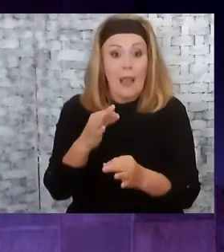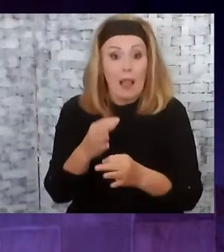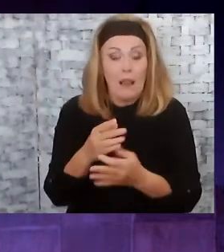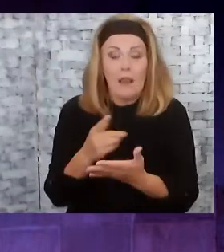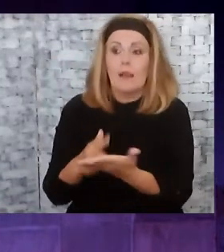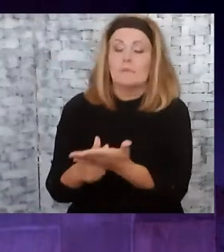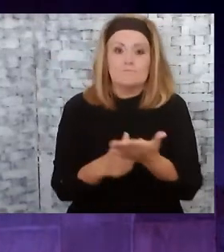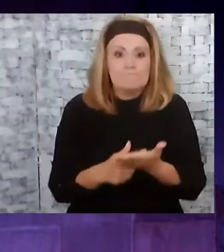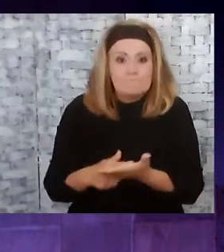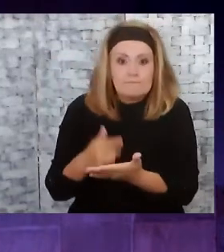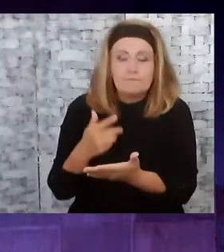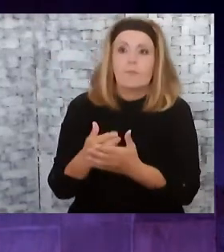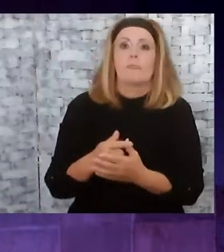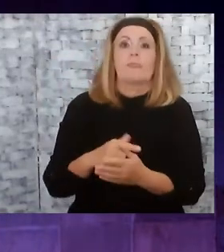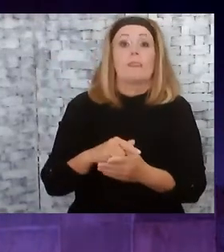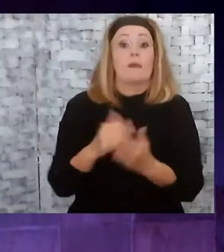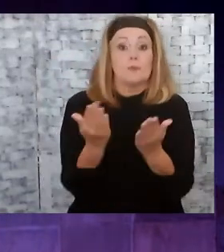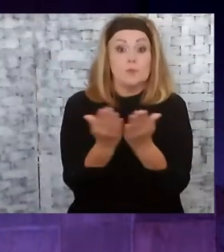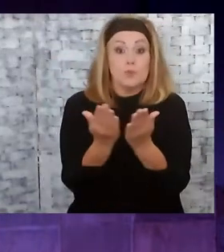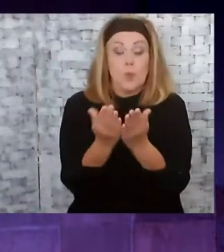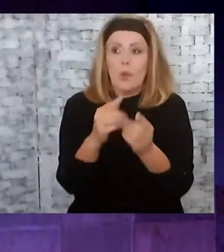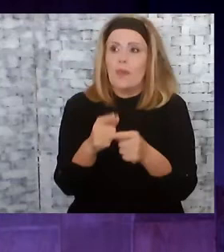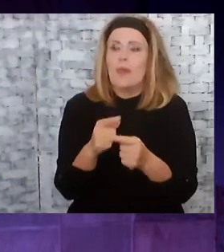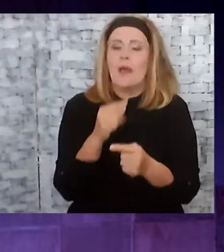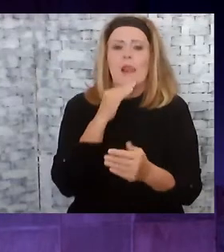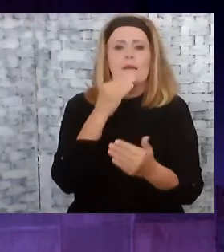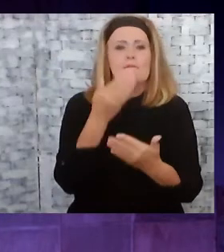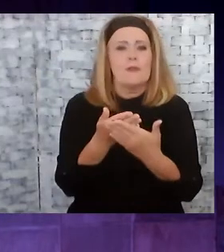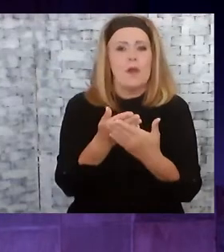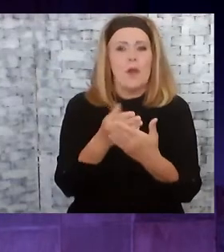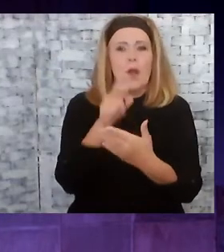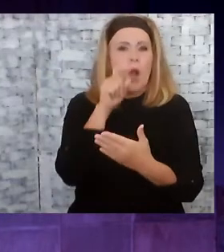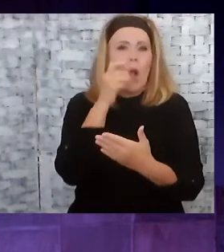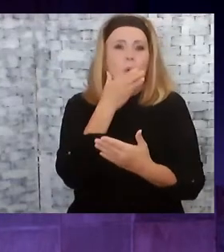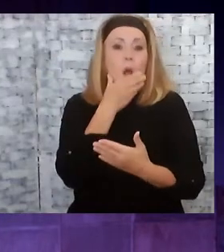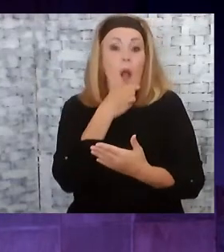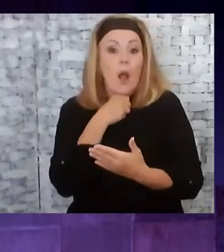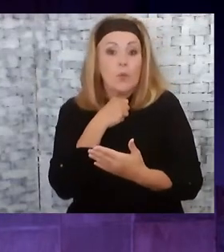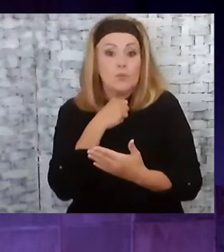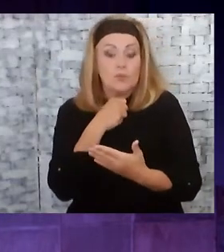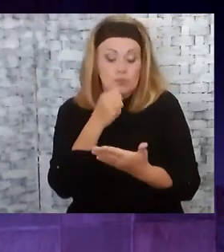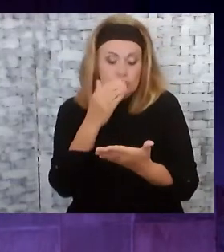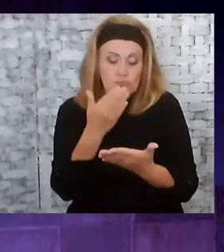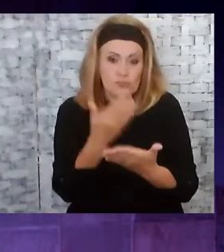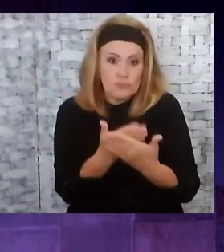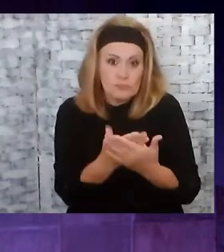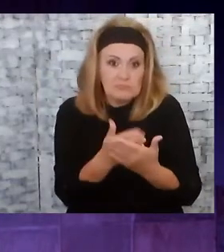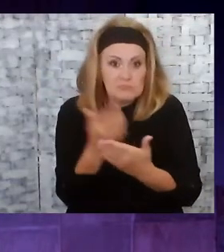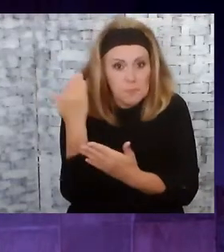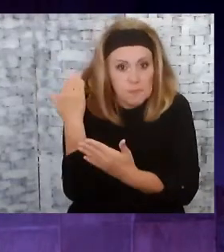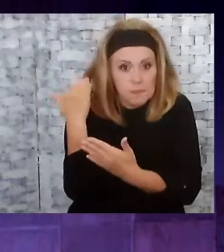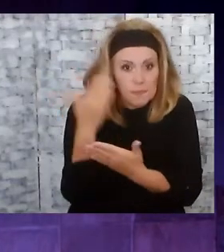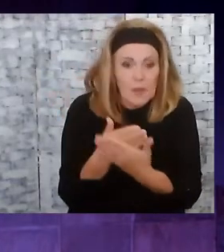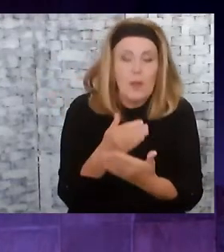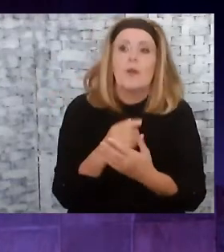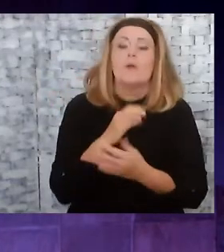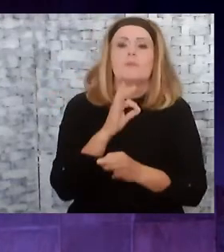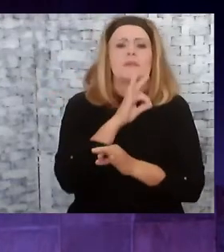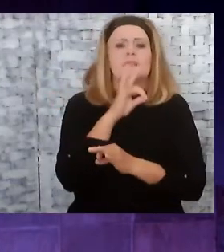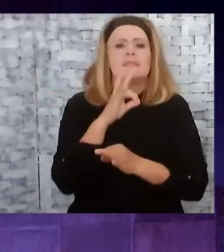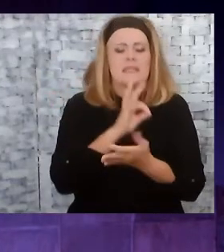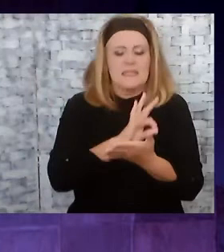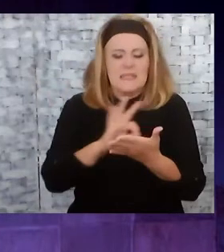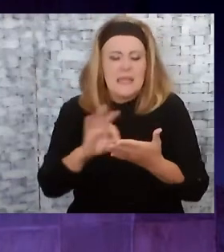school en van die onderwijzers. En hulle toe al die wat oud-leerlinge geskryf het, saamgesit en gepubliseer. En